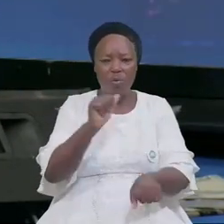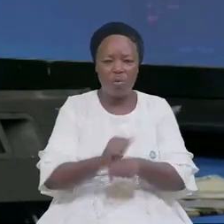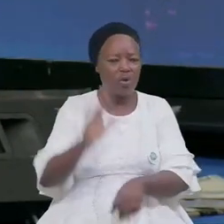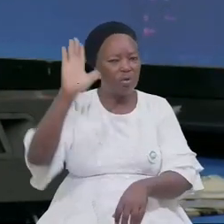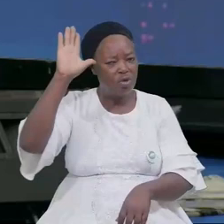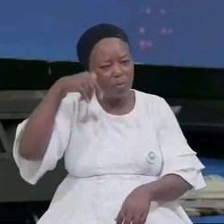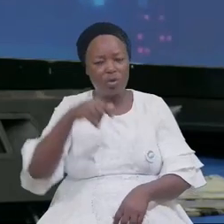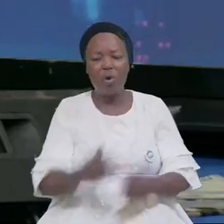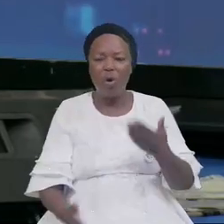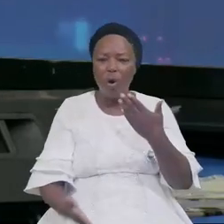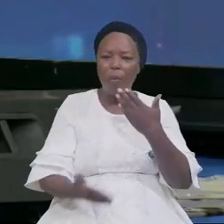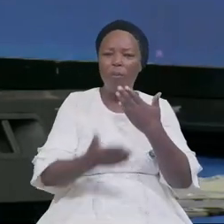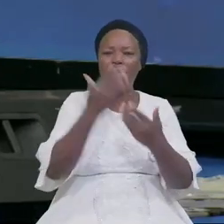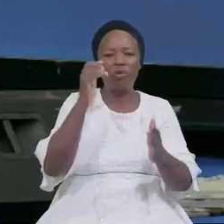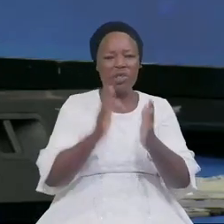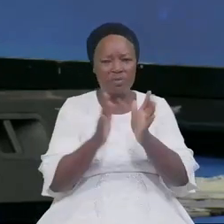chrétien.